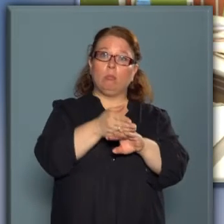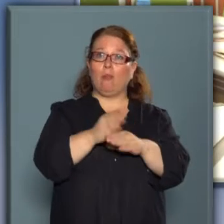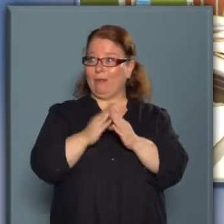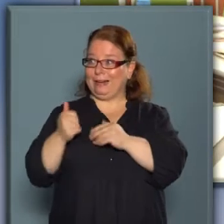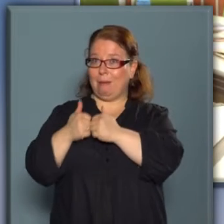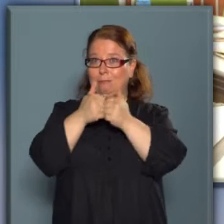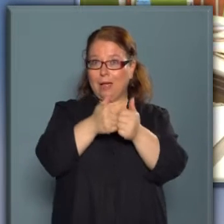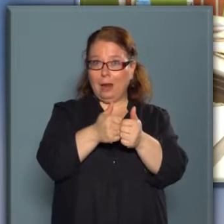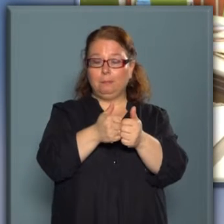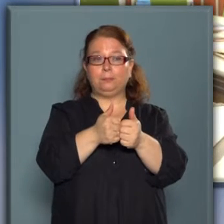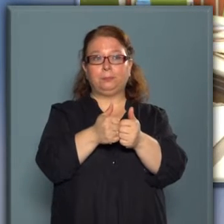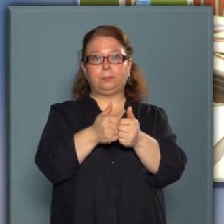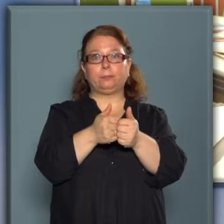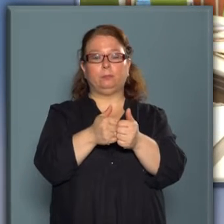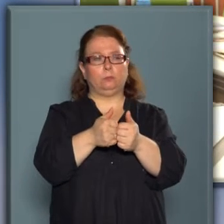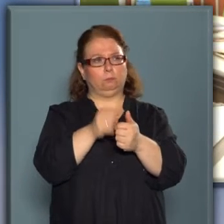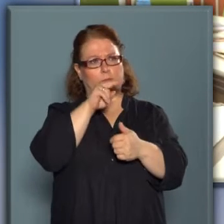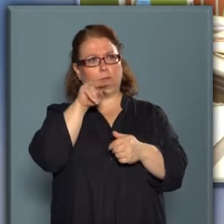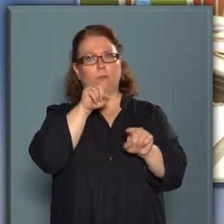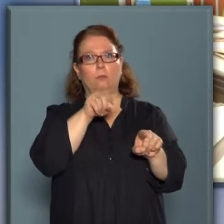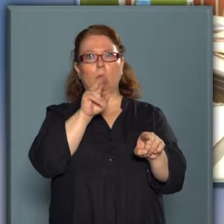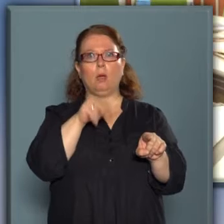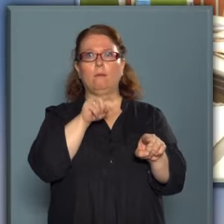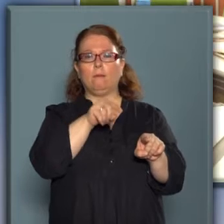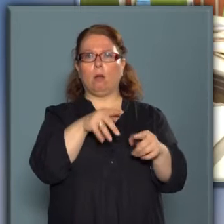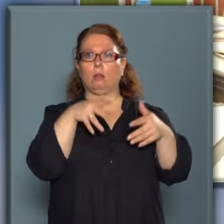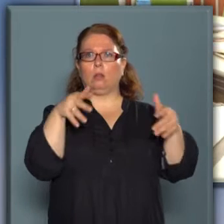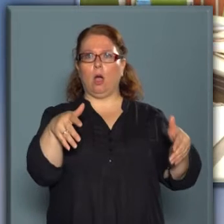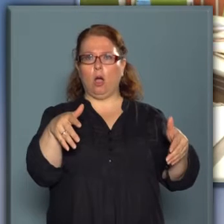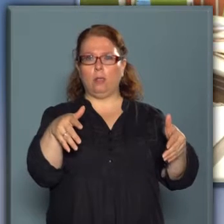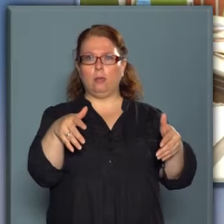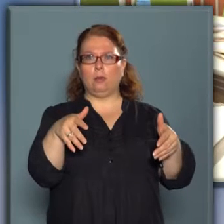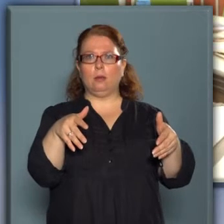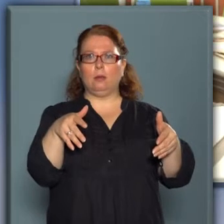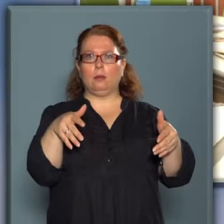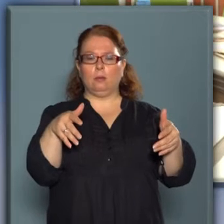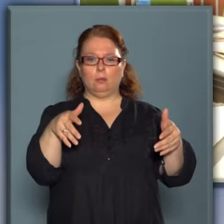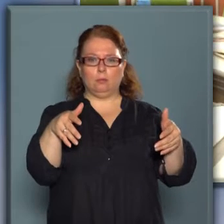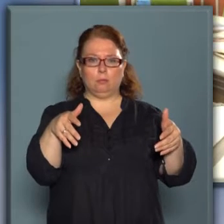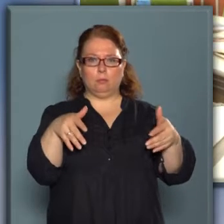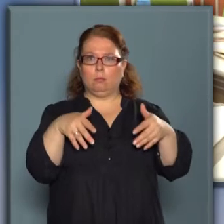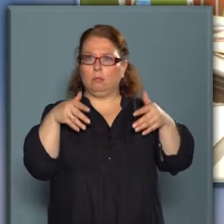is a férjemmel, és akkor láttam, hogy van egy nagy